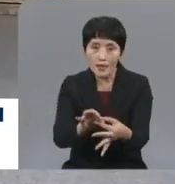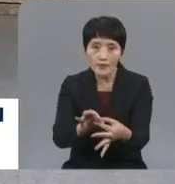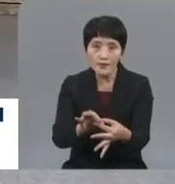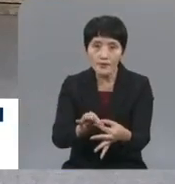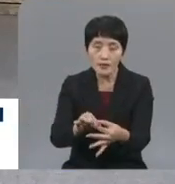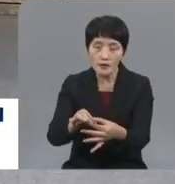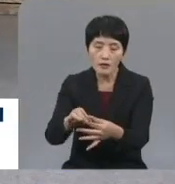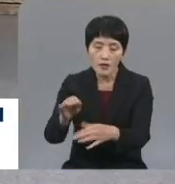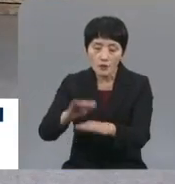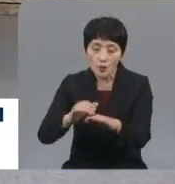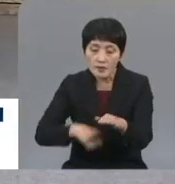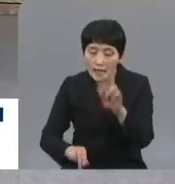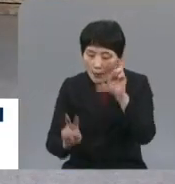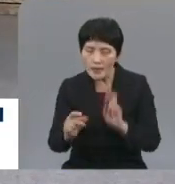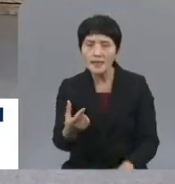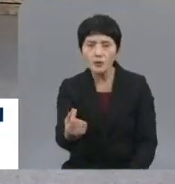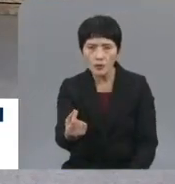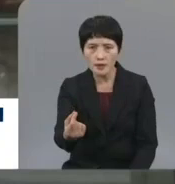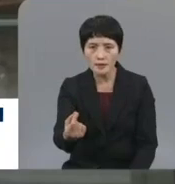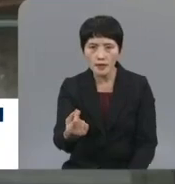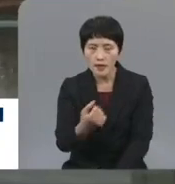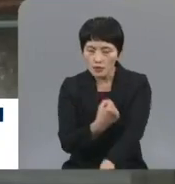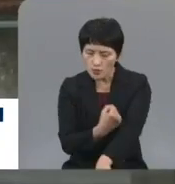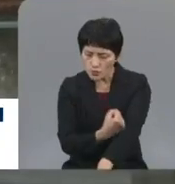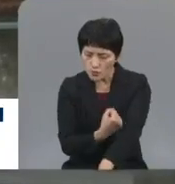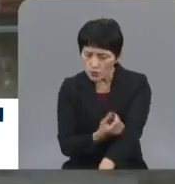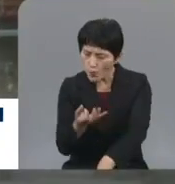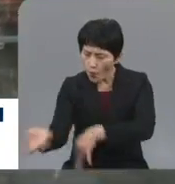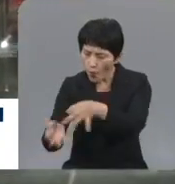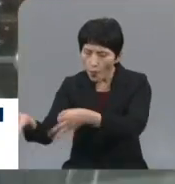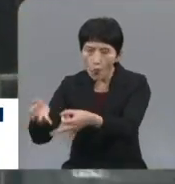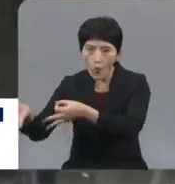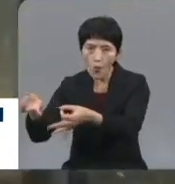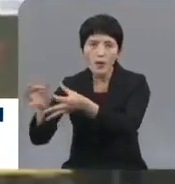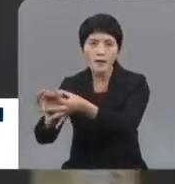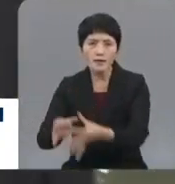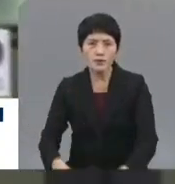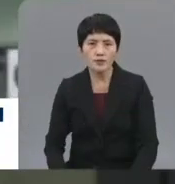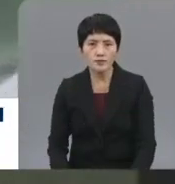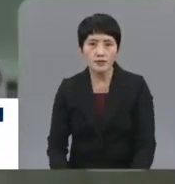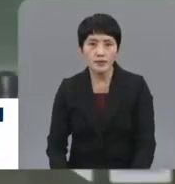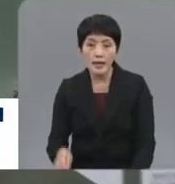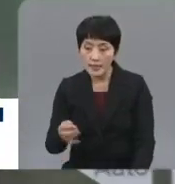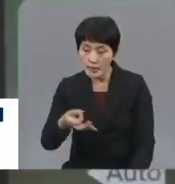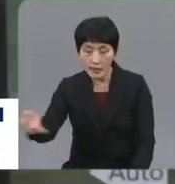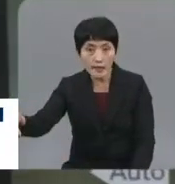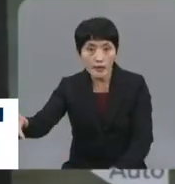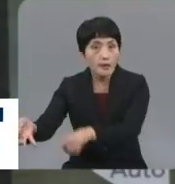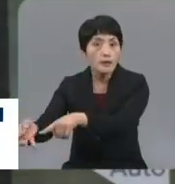дочернюю компанию Mitsubishi havy Industries выплатить им компенсацию